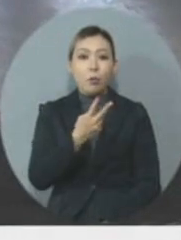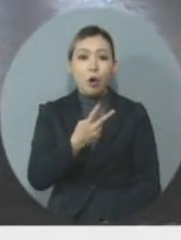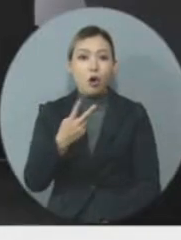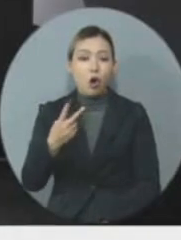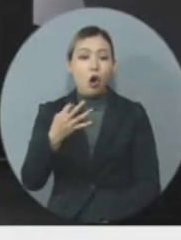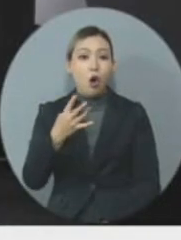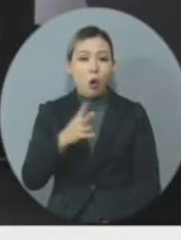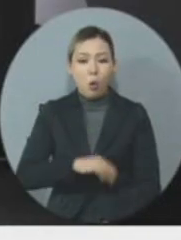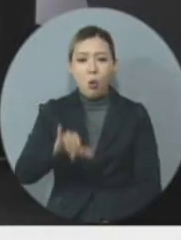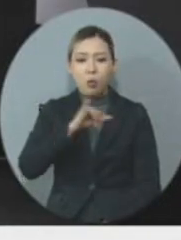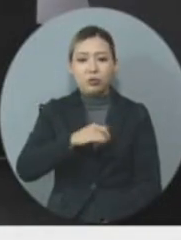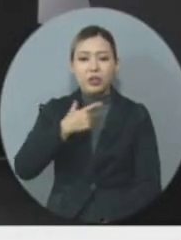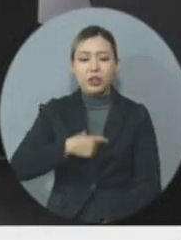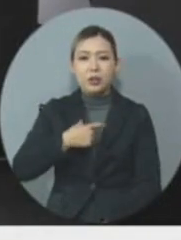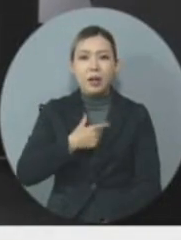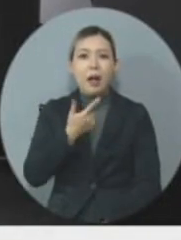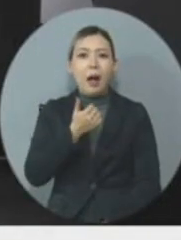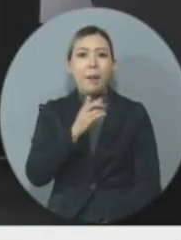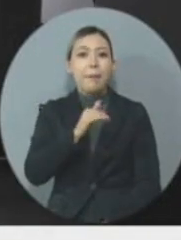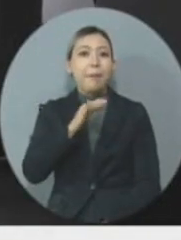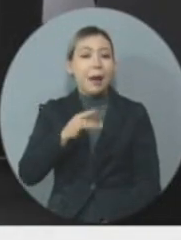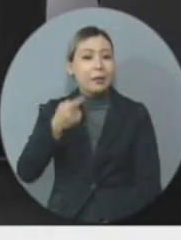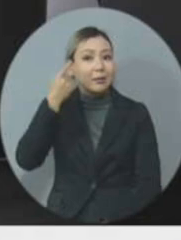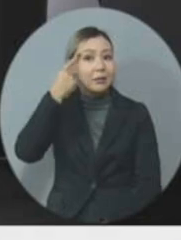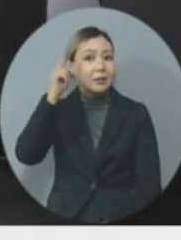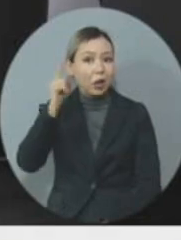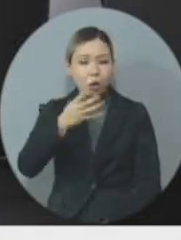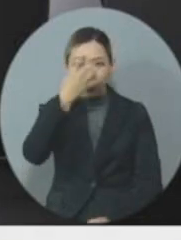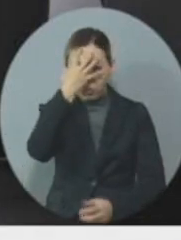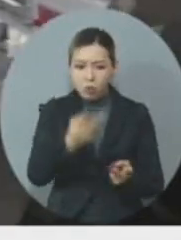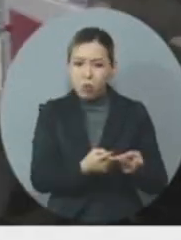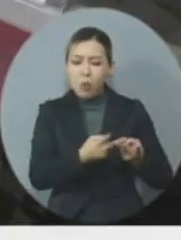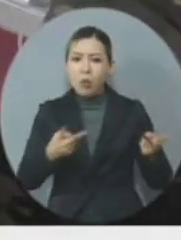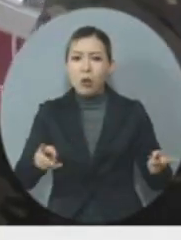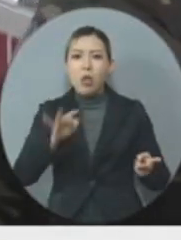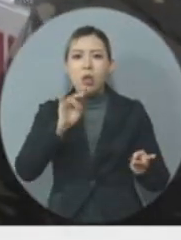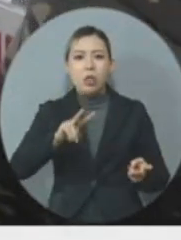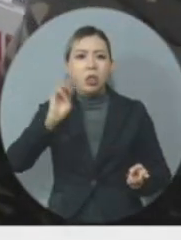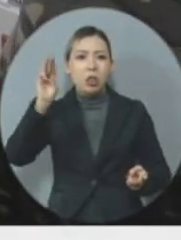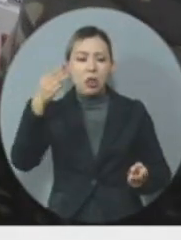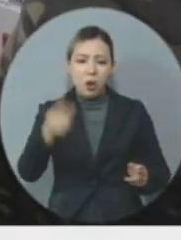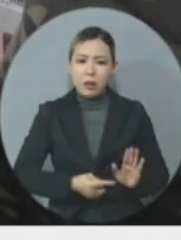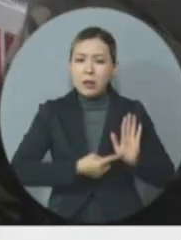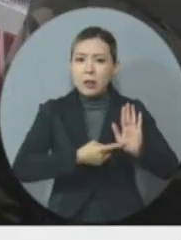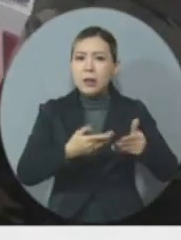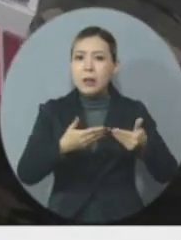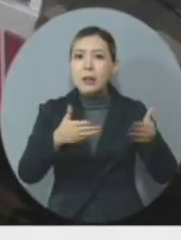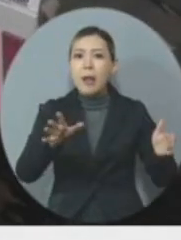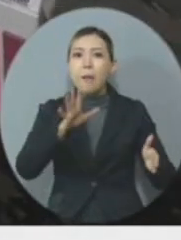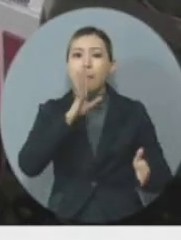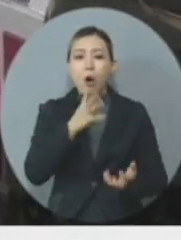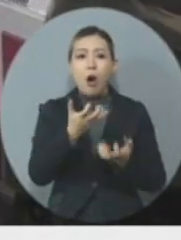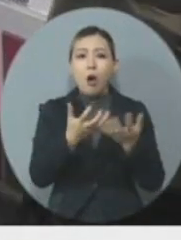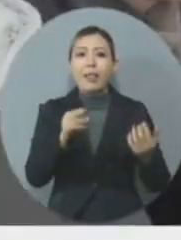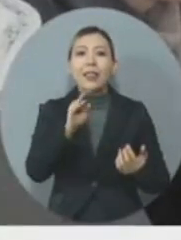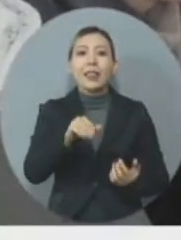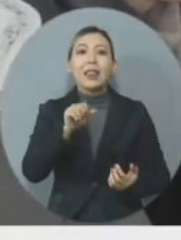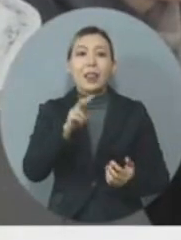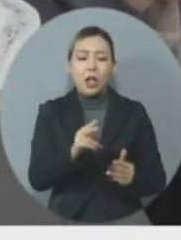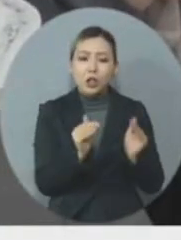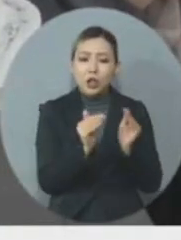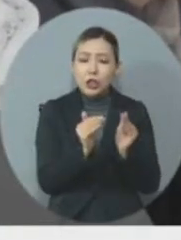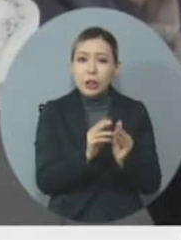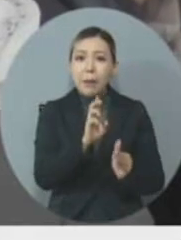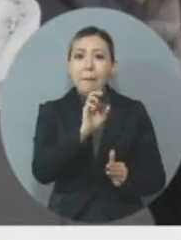Онд улсын хурлын гишүүн Ганбаатарын санаачилгаар төрийн үйлчилгээг ил тод нээлттэй болгох олон талт түншлэл цахин хөтөлбөр, жижиг баг